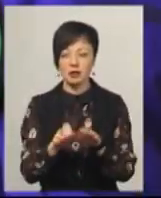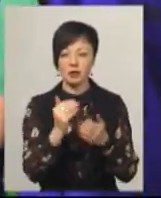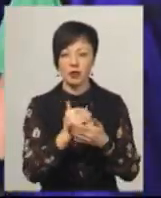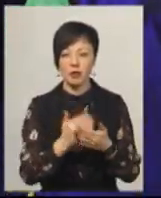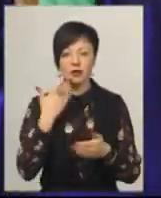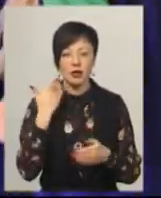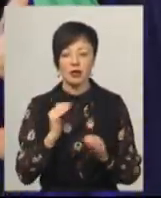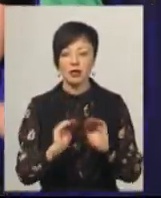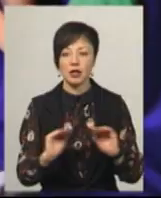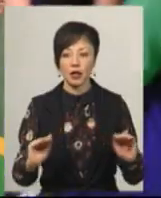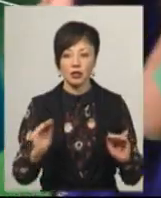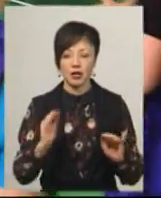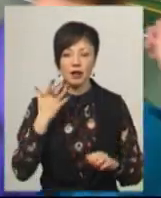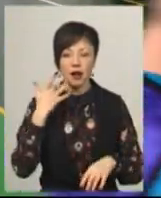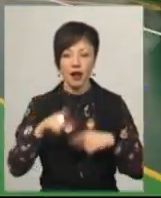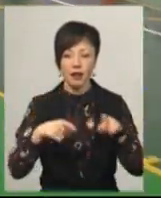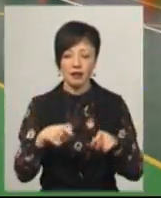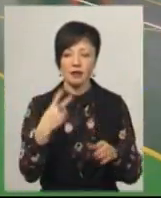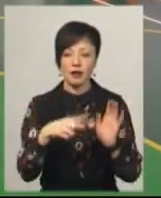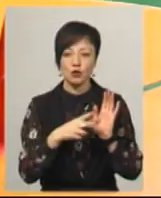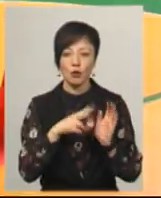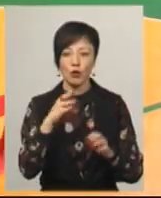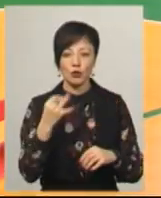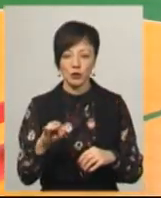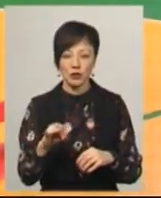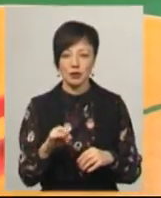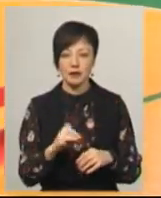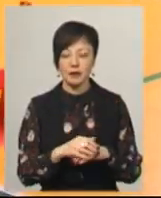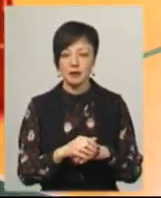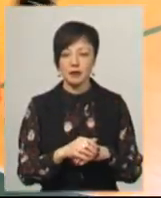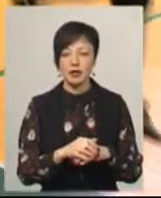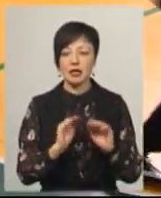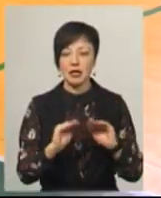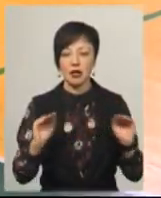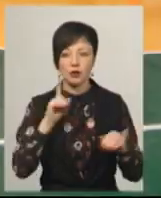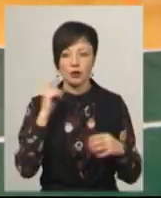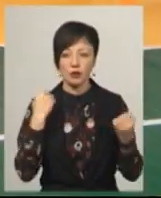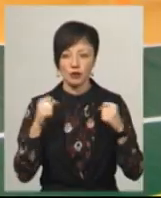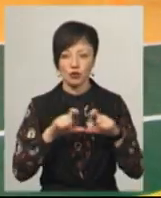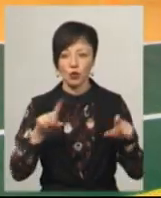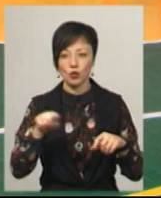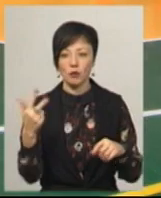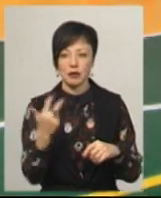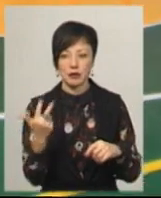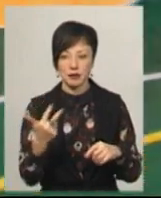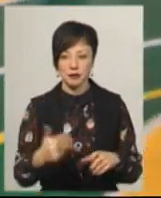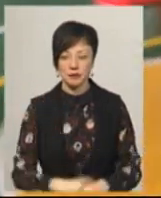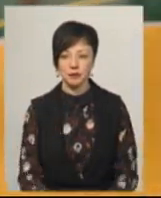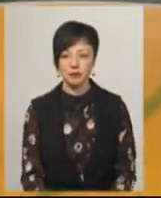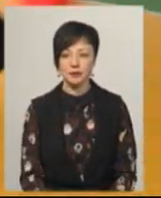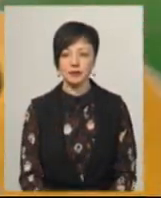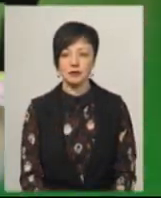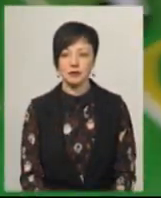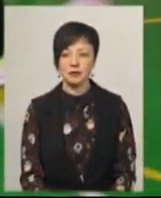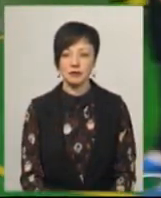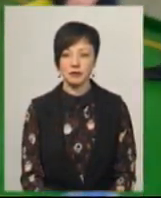легка атлетика» і АФ відбудеться 27 лютого в дитячо-юнацькій спортивній школі номер 3. Андрій Гуменний, Юрій Чорний. Новини